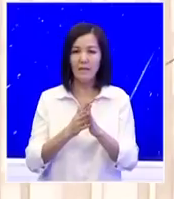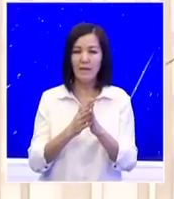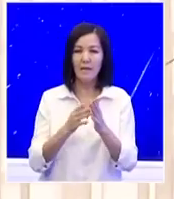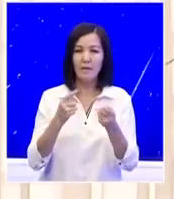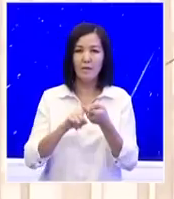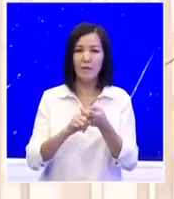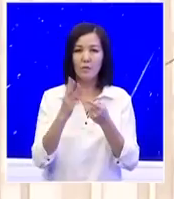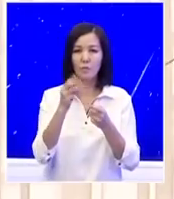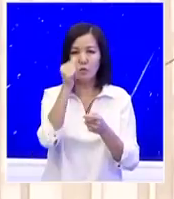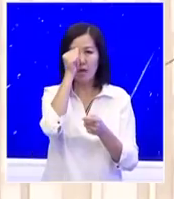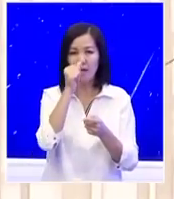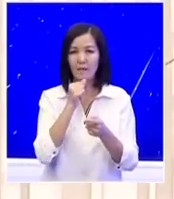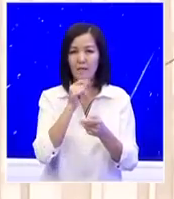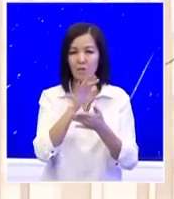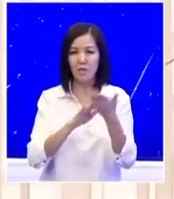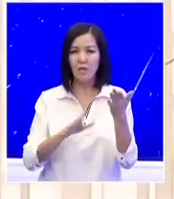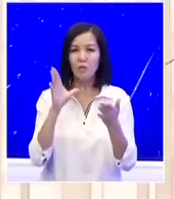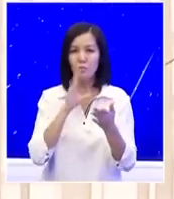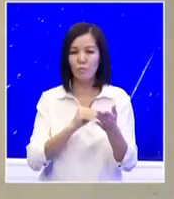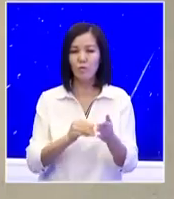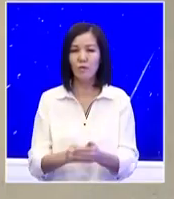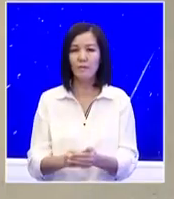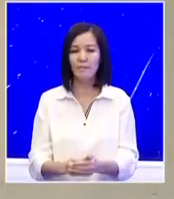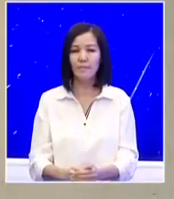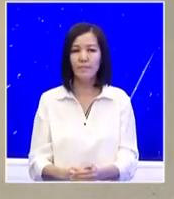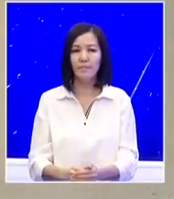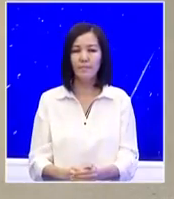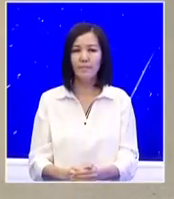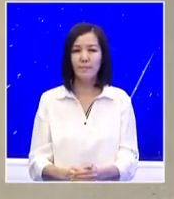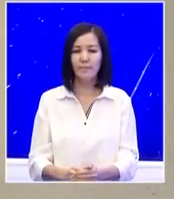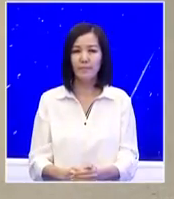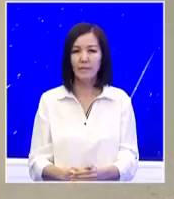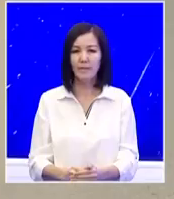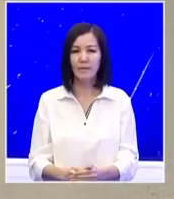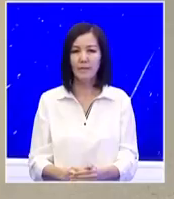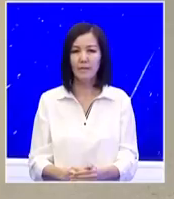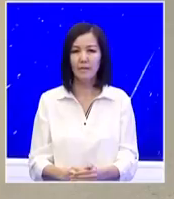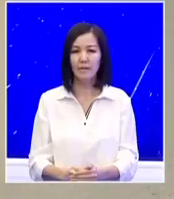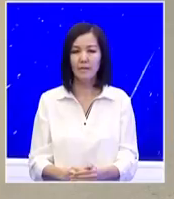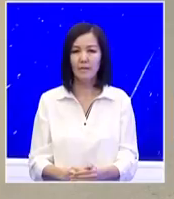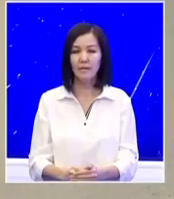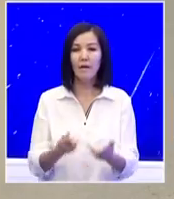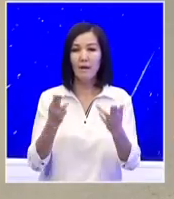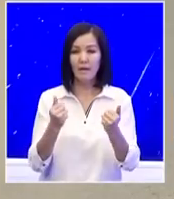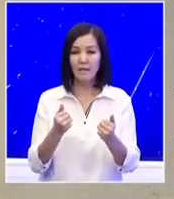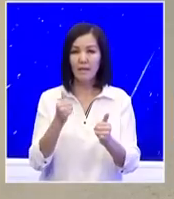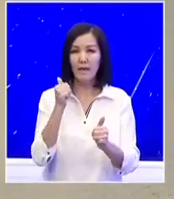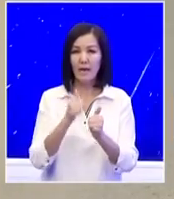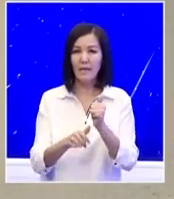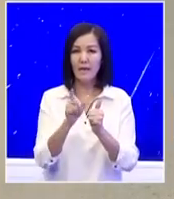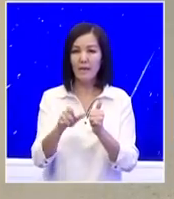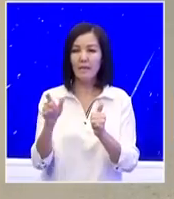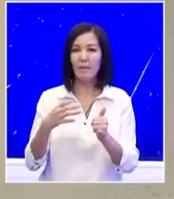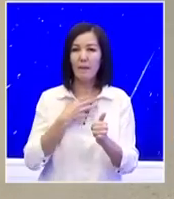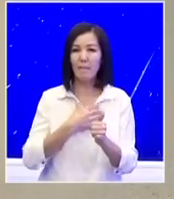байланысты 3 айға дейін жалғасу мүмкін. Конечно, каждый из них имеет огромные. Әрине, олардың әрбіріне